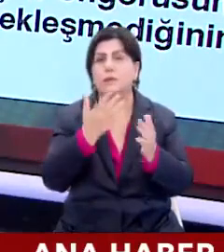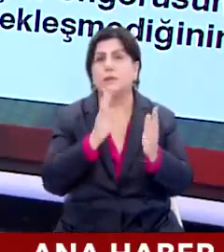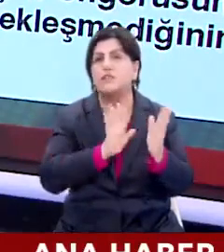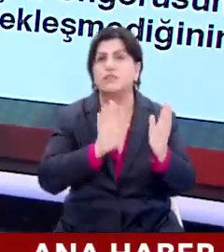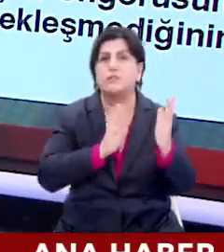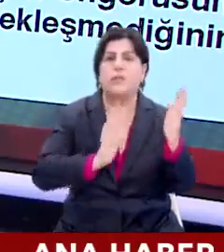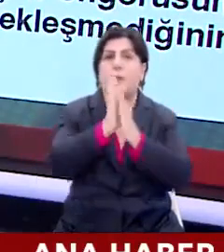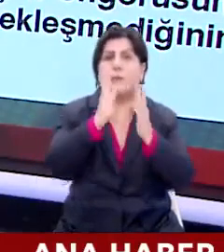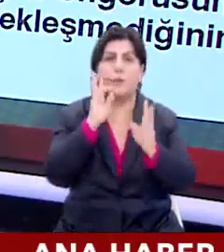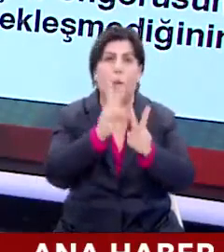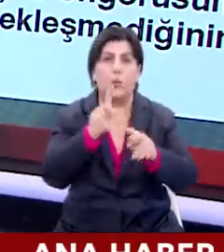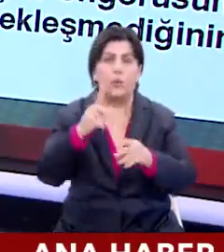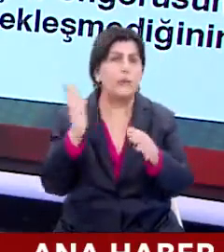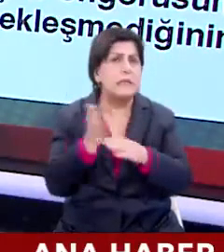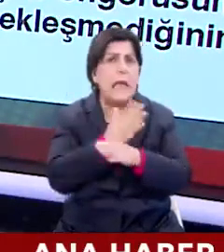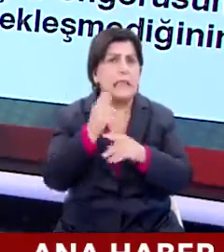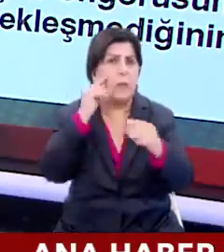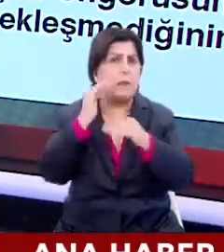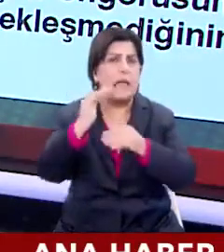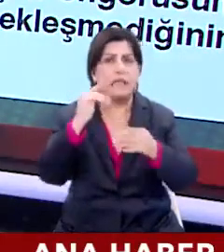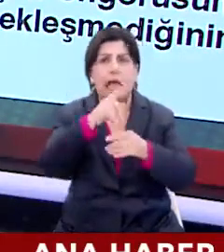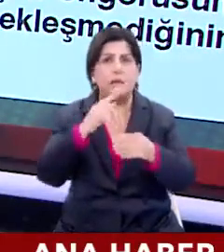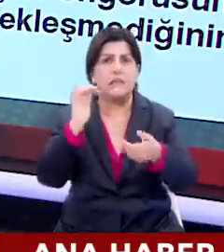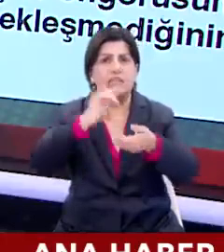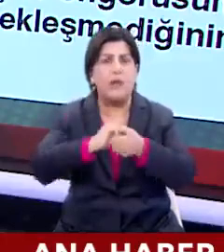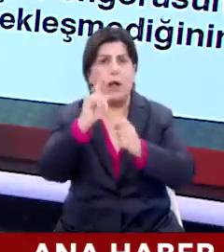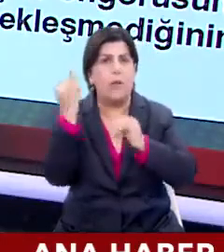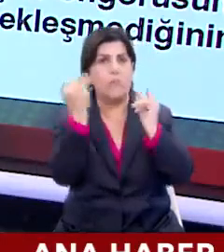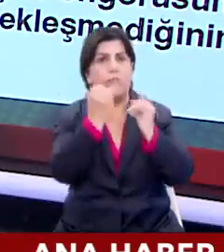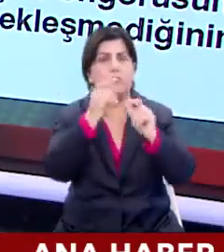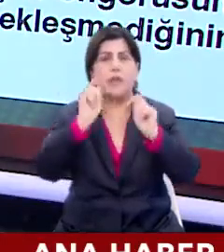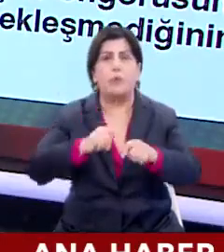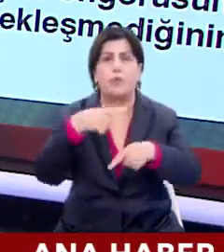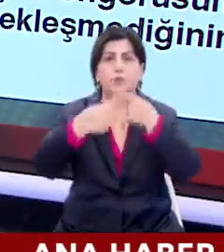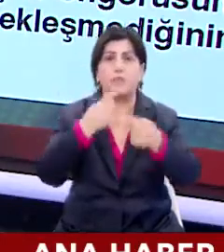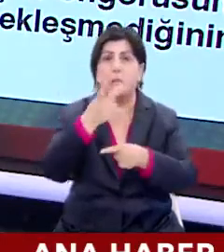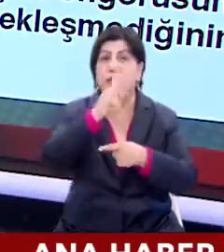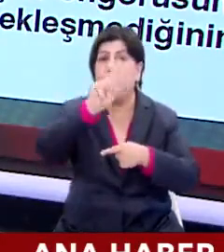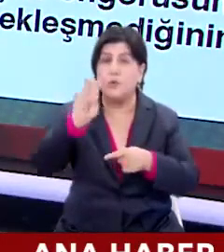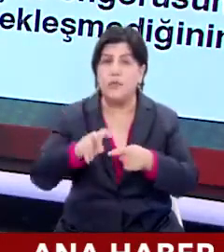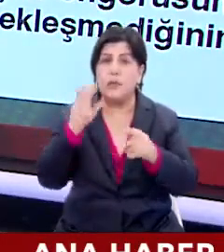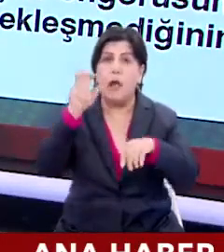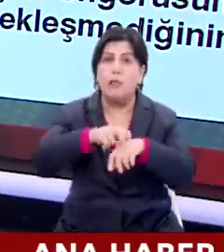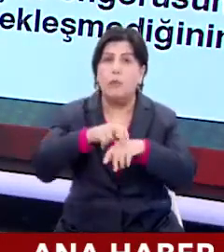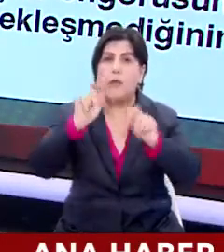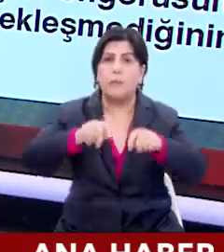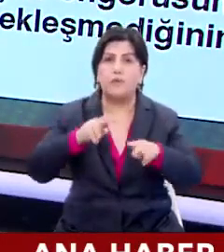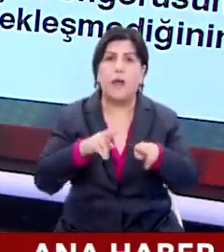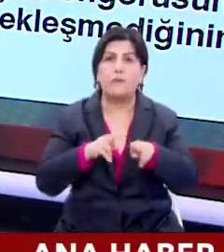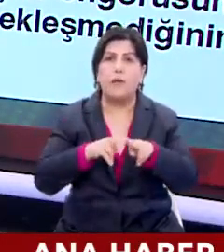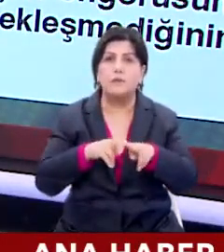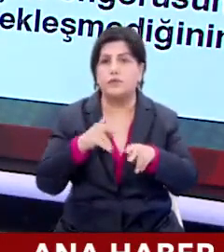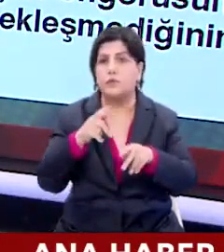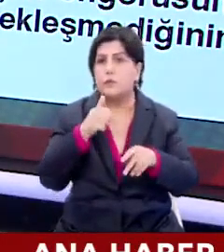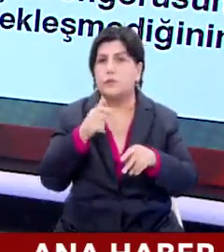bahsediyorsun diyorlar Neden sürekli iğneledik Bakara yükleniyorsun diyerek böyle sert eleştiriyorlar bu arada bir 2018 hatırlatması yapmış Sayın kaptancıoğlu